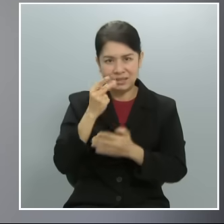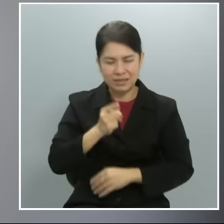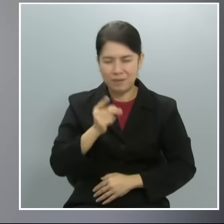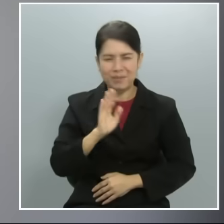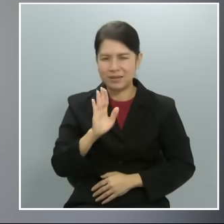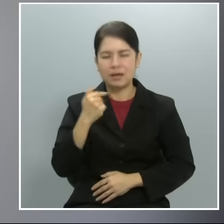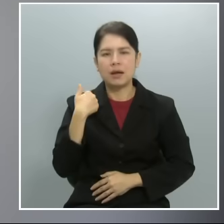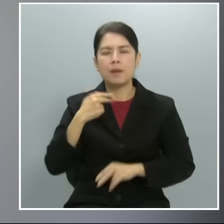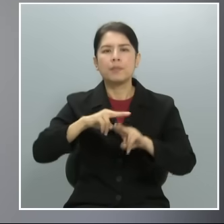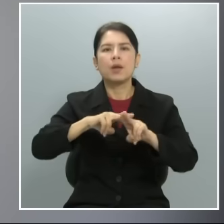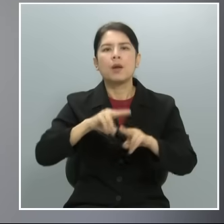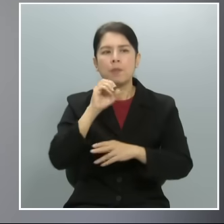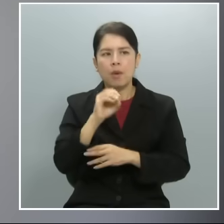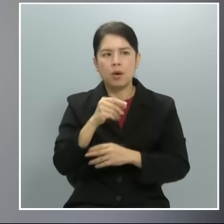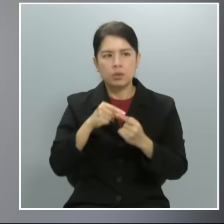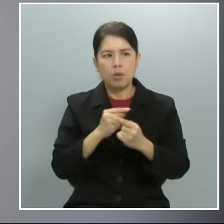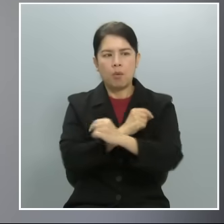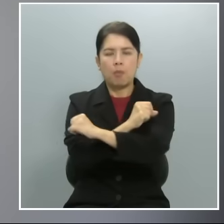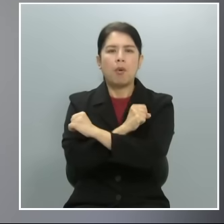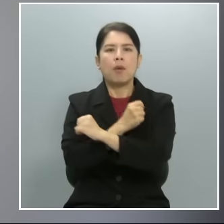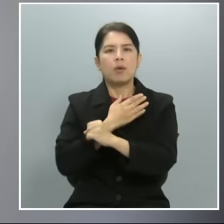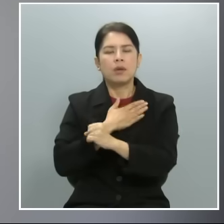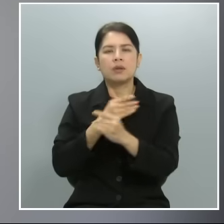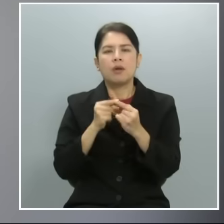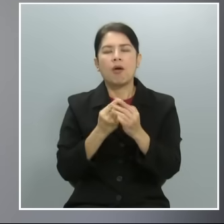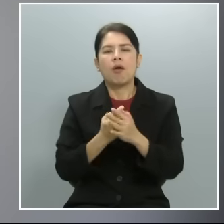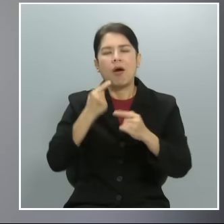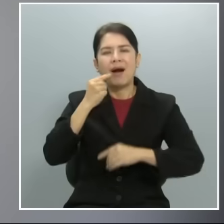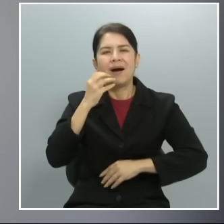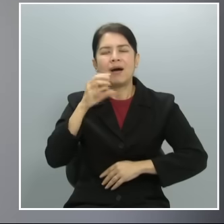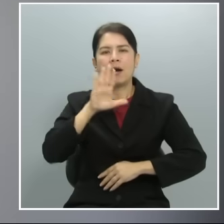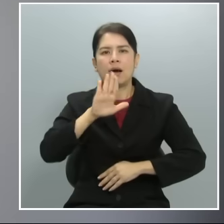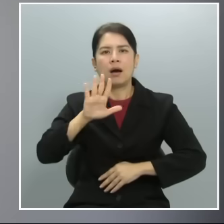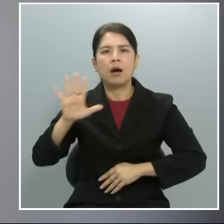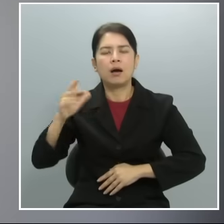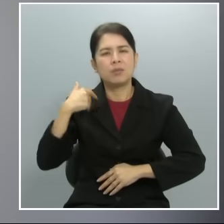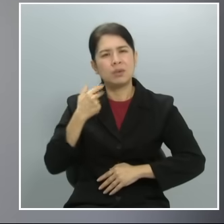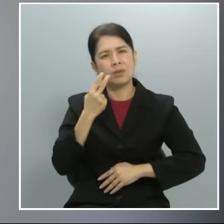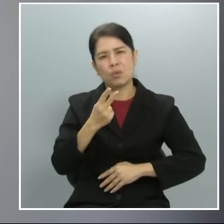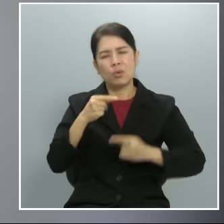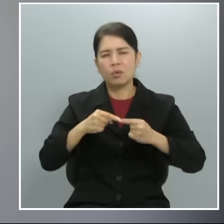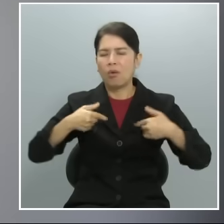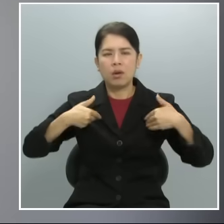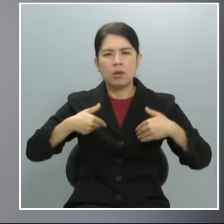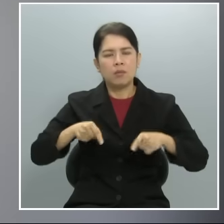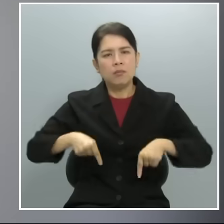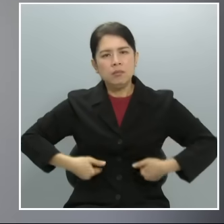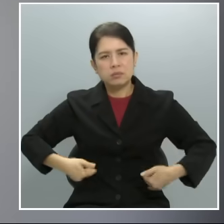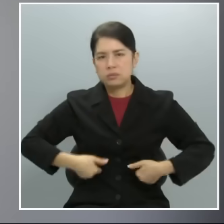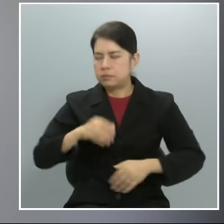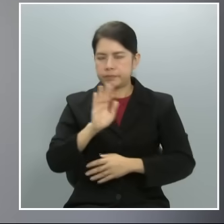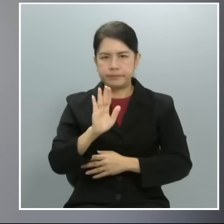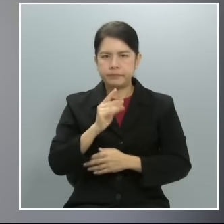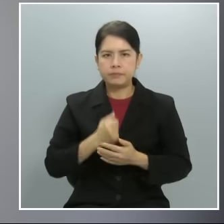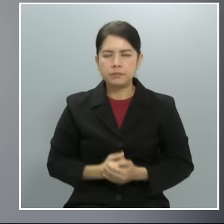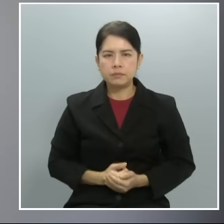แฮชแทกว่าเซฟกูด้วยแล้วก็ฮ่าๆๆๆใครไปตลกด้วยเนี่ยท่านผู้ชมศูนน์การค้า